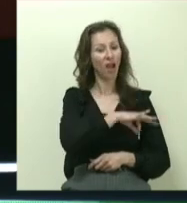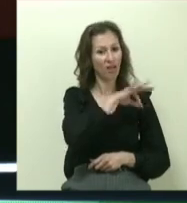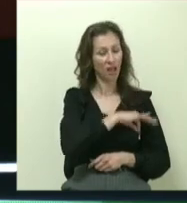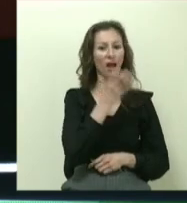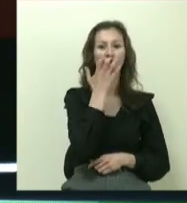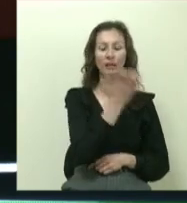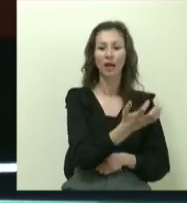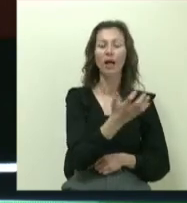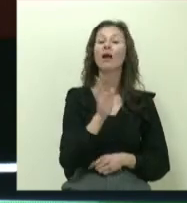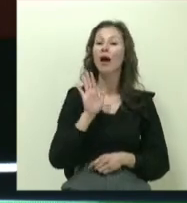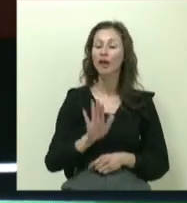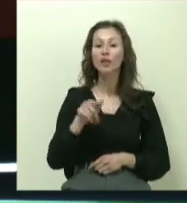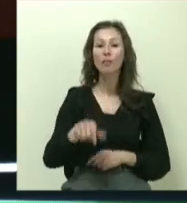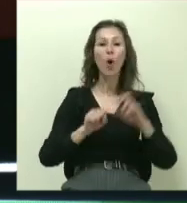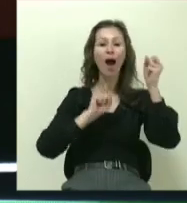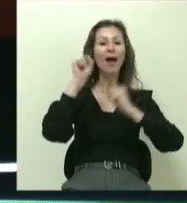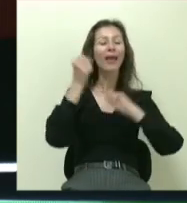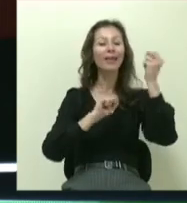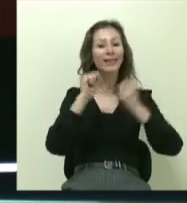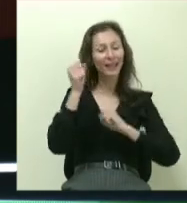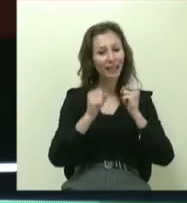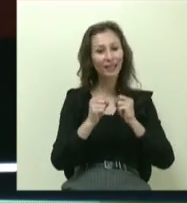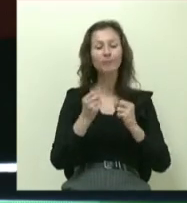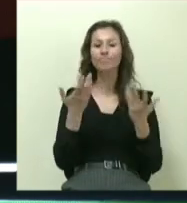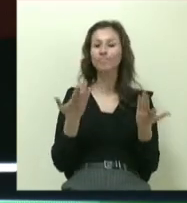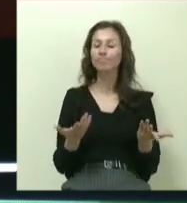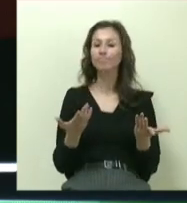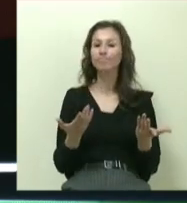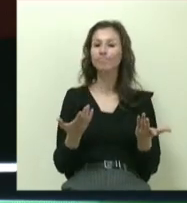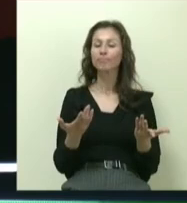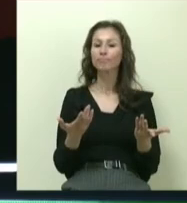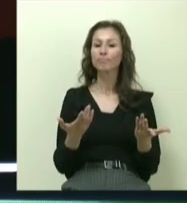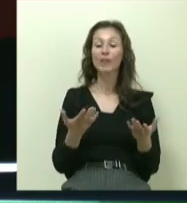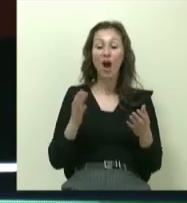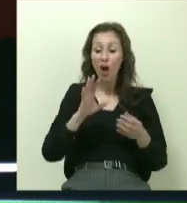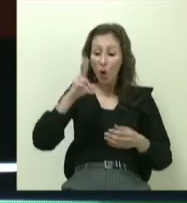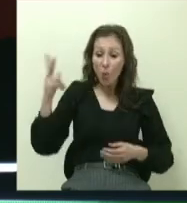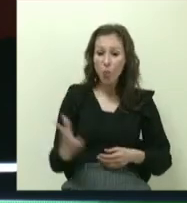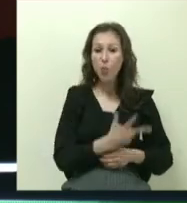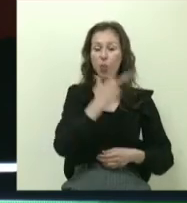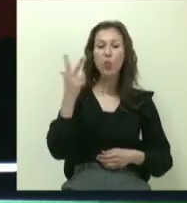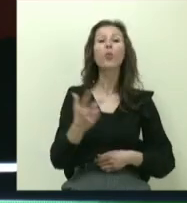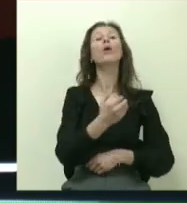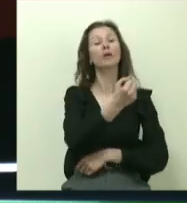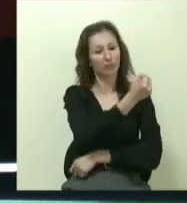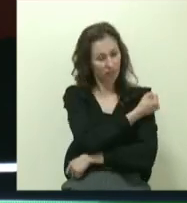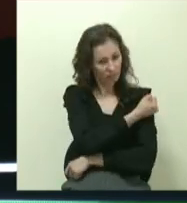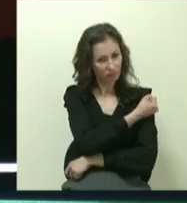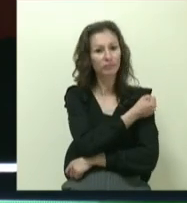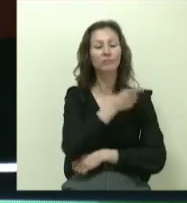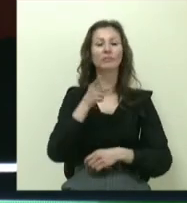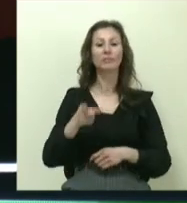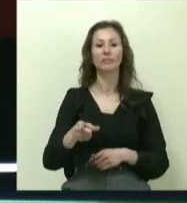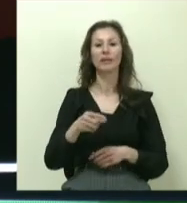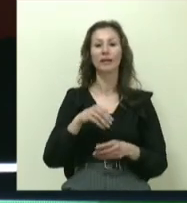sağlar Ancak bu hareketlilik Eğer aşırı bağımlılığı getiriyorsa